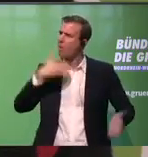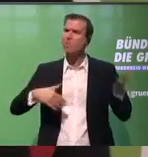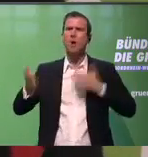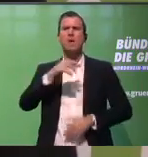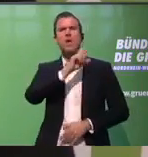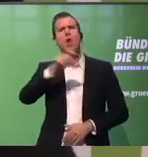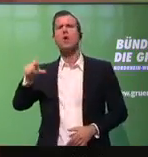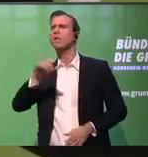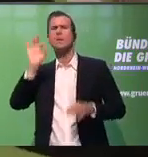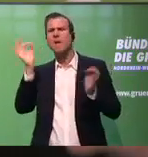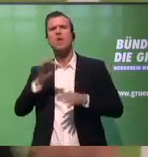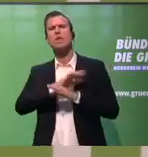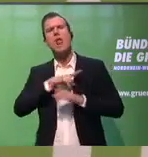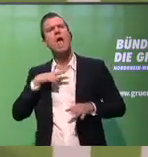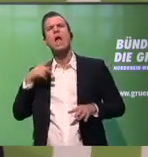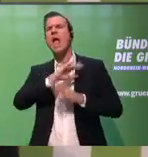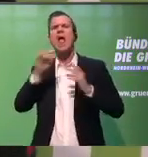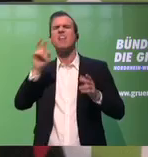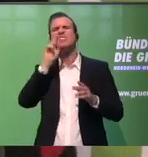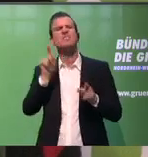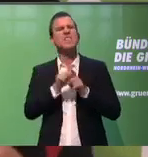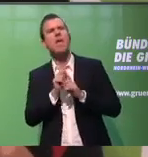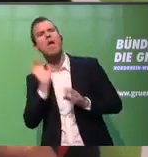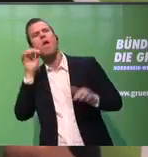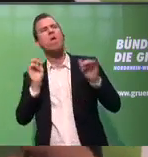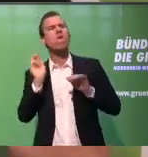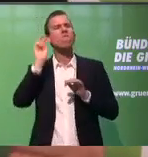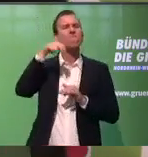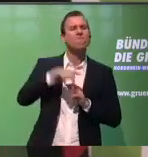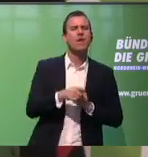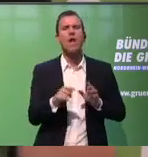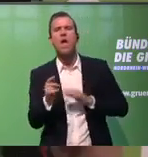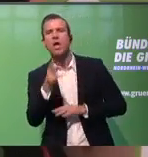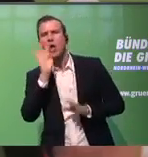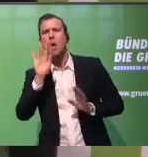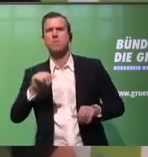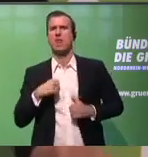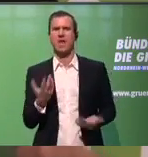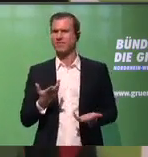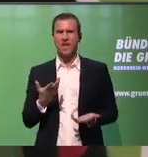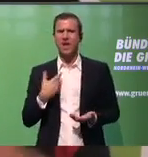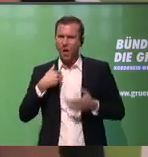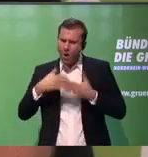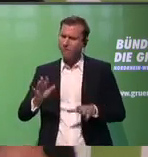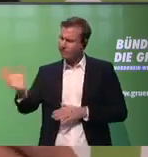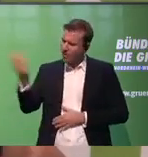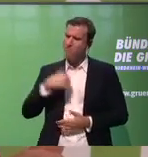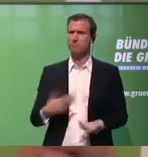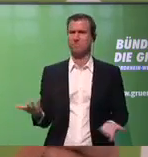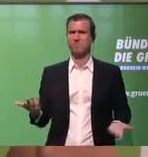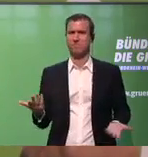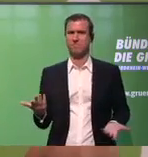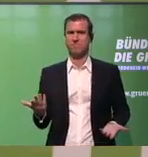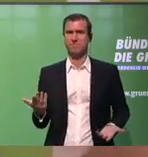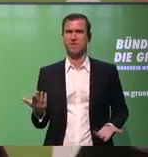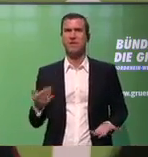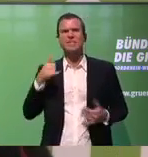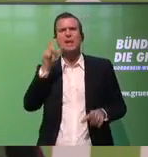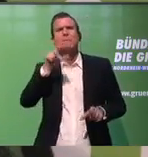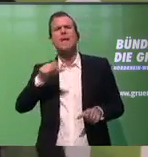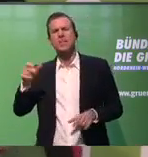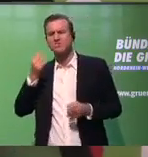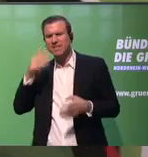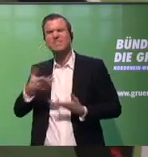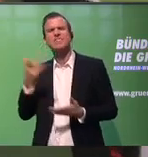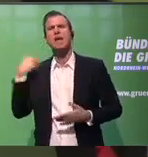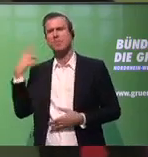nicht länger übers Fenster versuchen müssen, reinzuklettern in die Europäische Union? Da müssen wir ran. Dann, was passiert denn mit den Menschen hier? Du hast auch